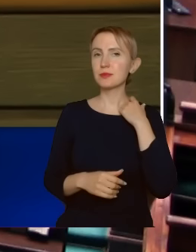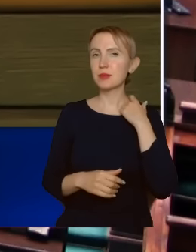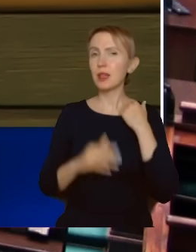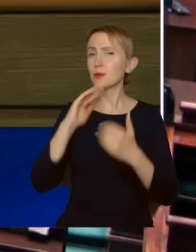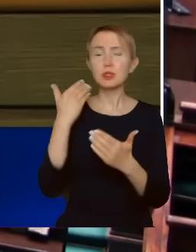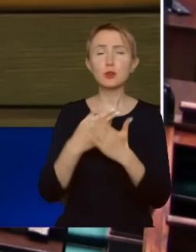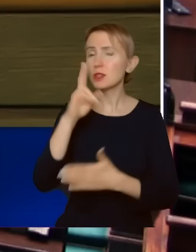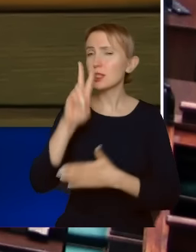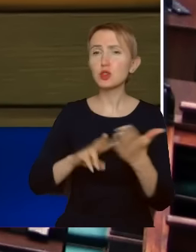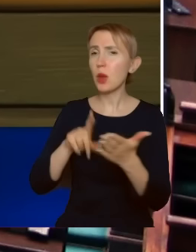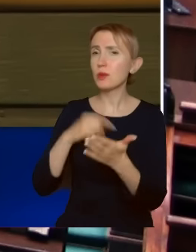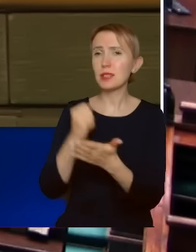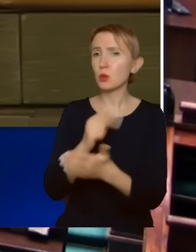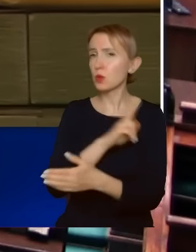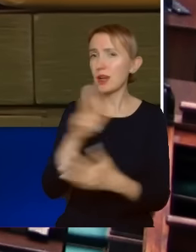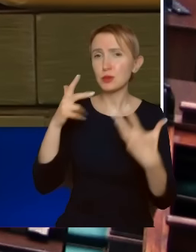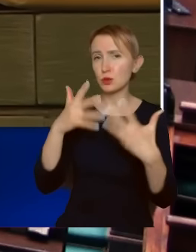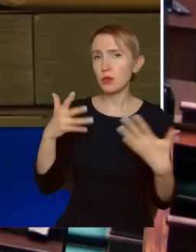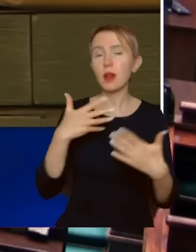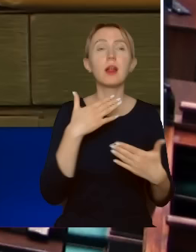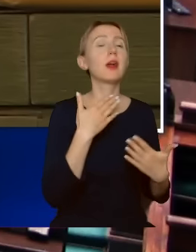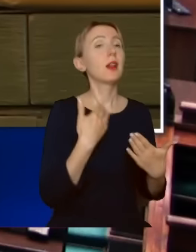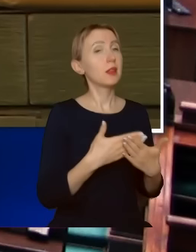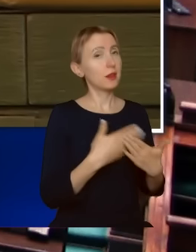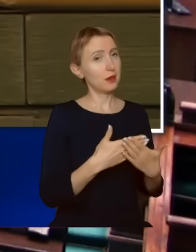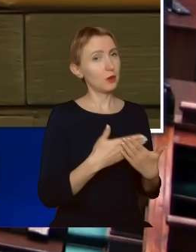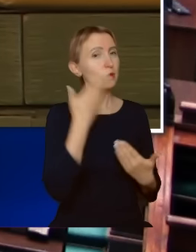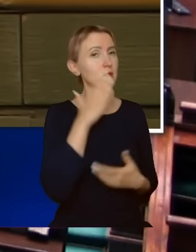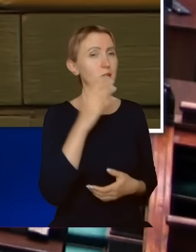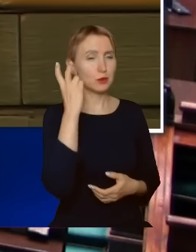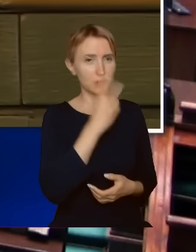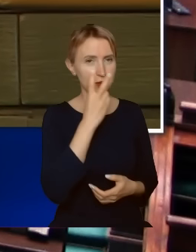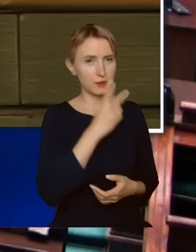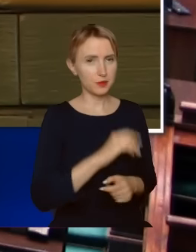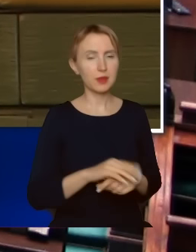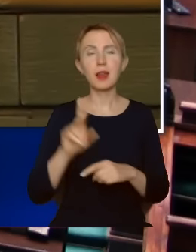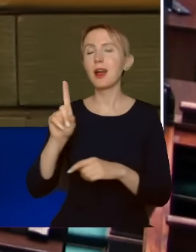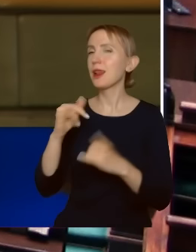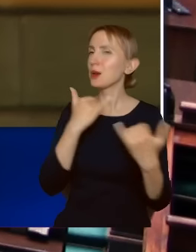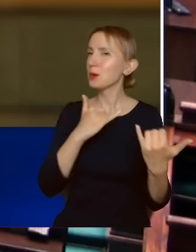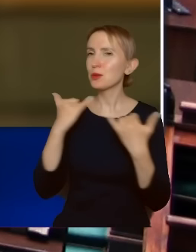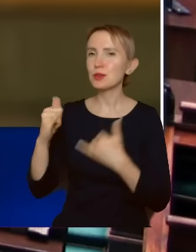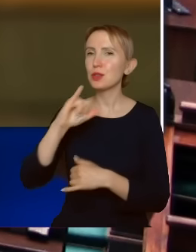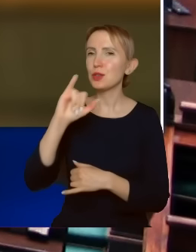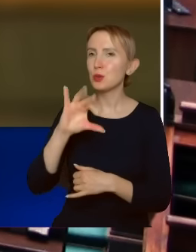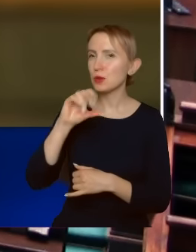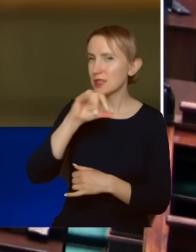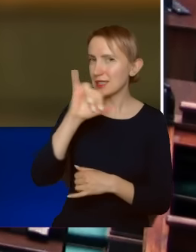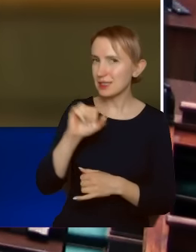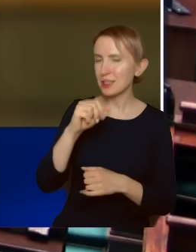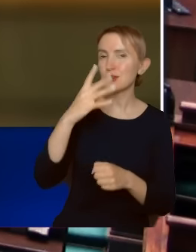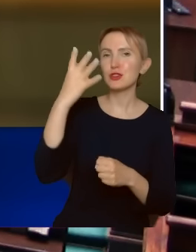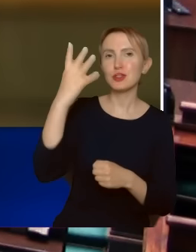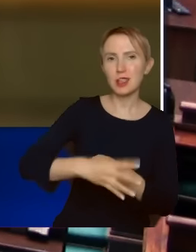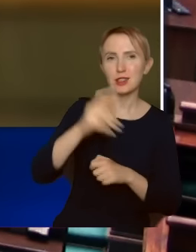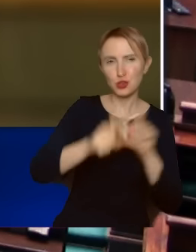ma właśnie no więc dlatego dlatego to jest bardzo ciekawe bo Rica taka że do jji należy niemal 4000